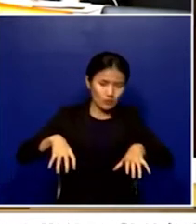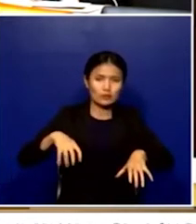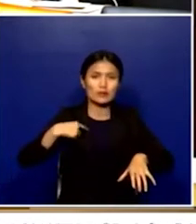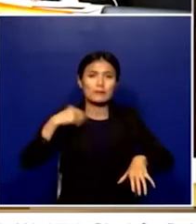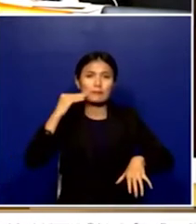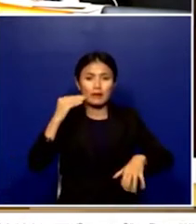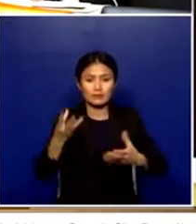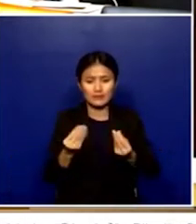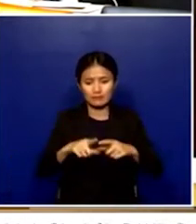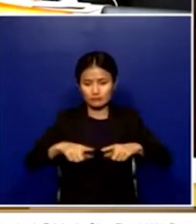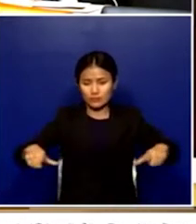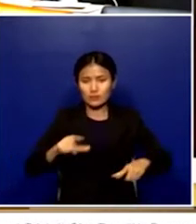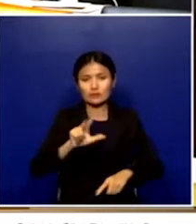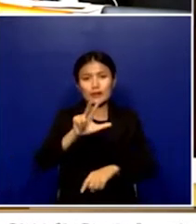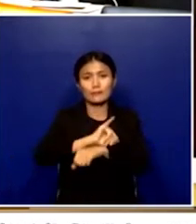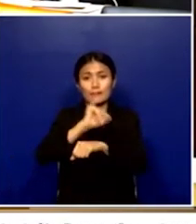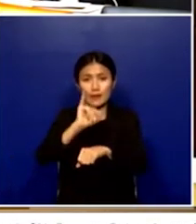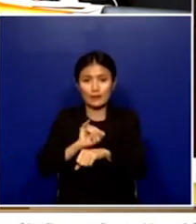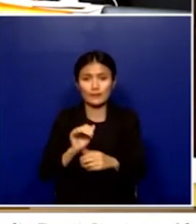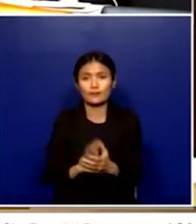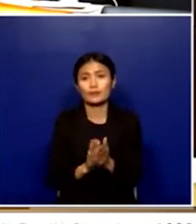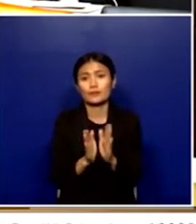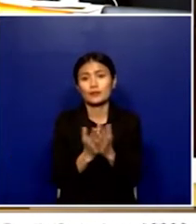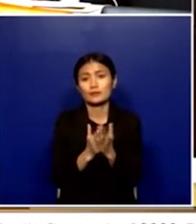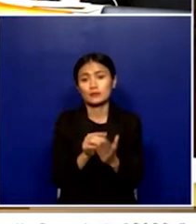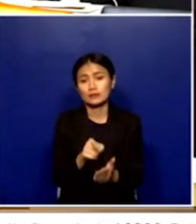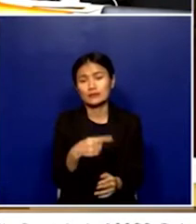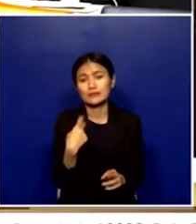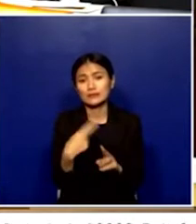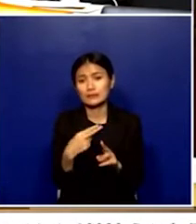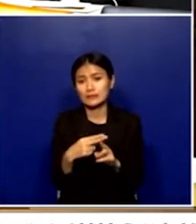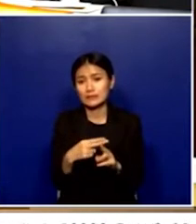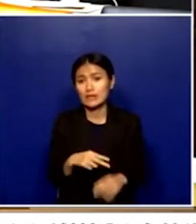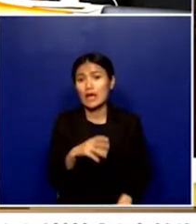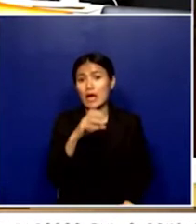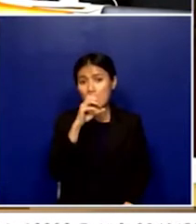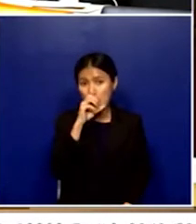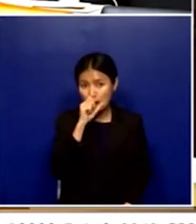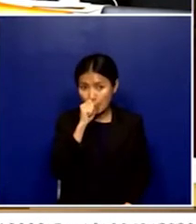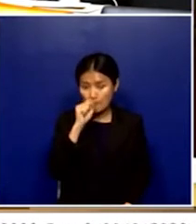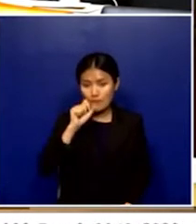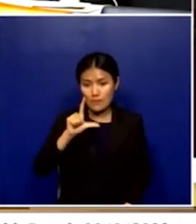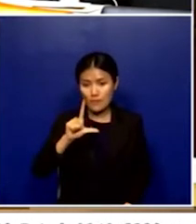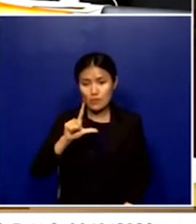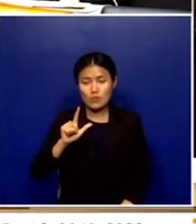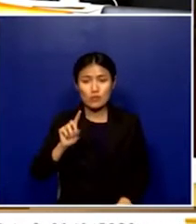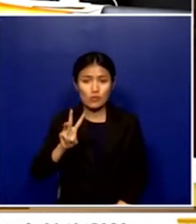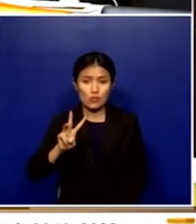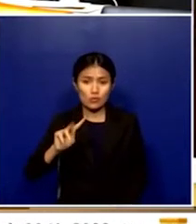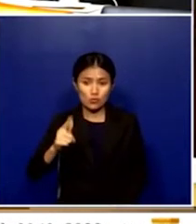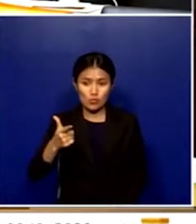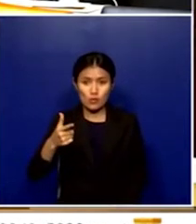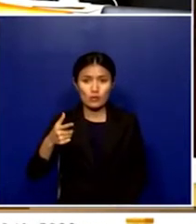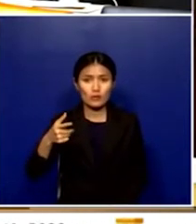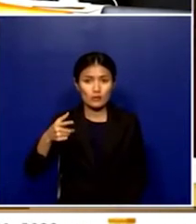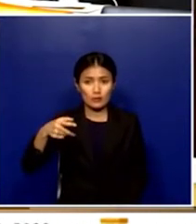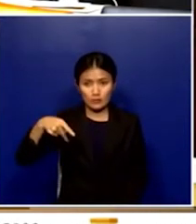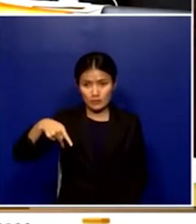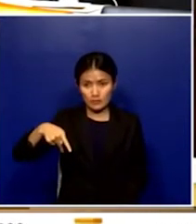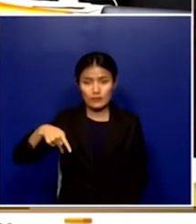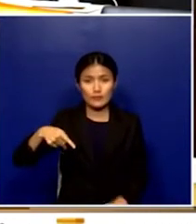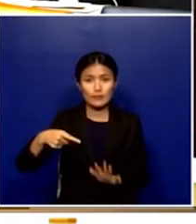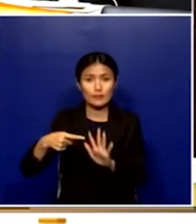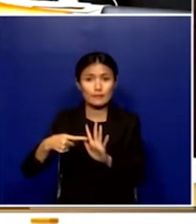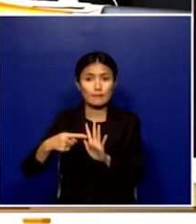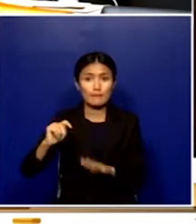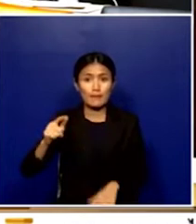เขาคำต่มา fonction dental agreement t rapid style transfer atเขียนว่าที่ผ่านมา 3 ป.